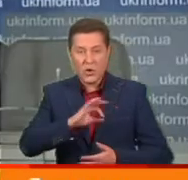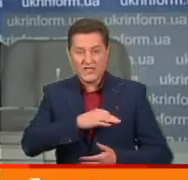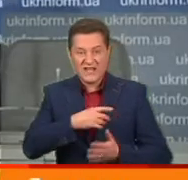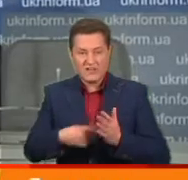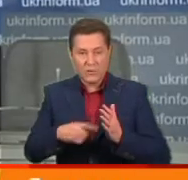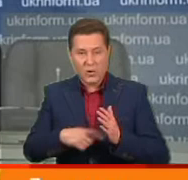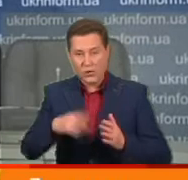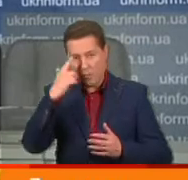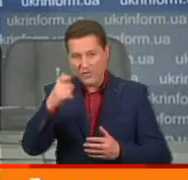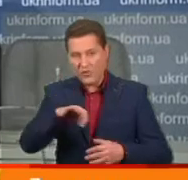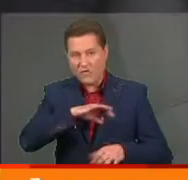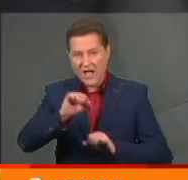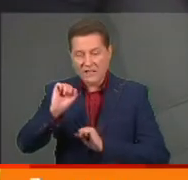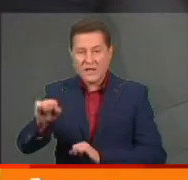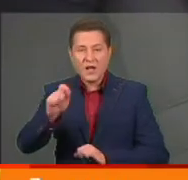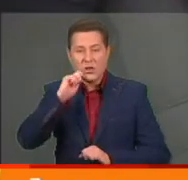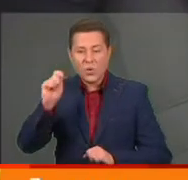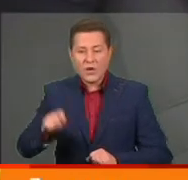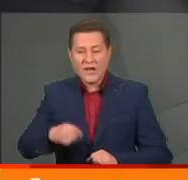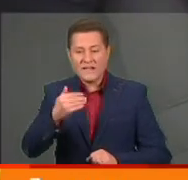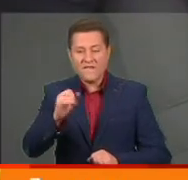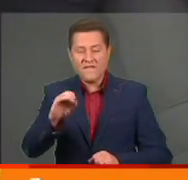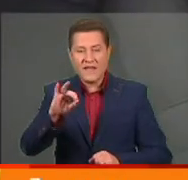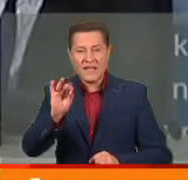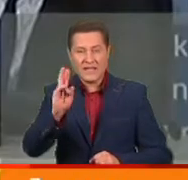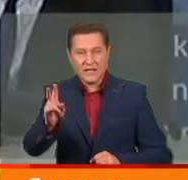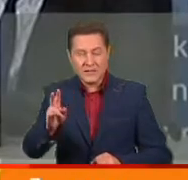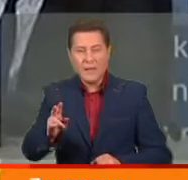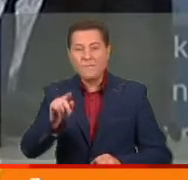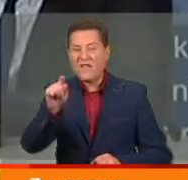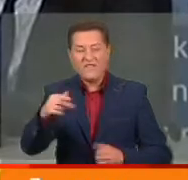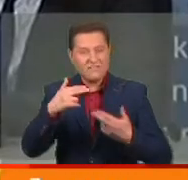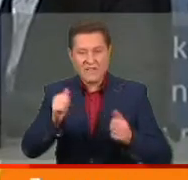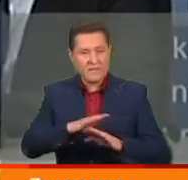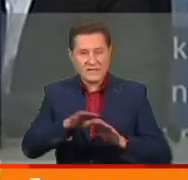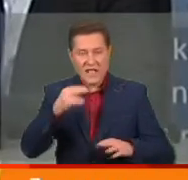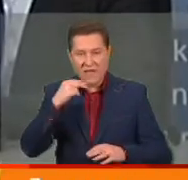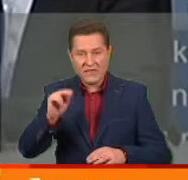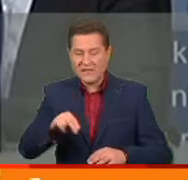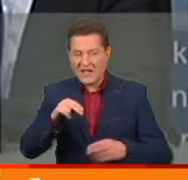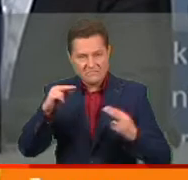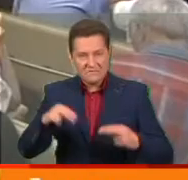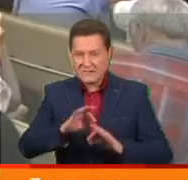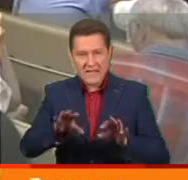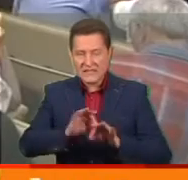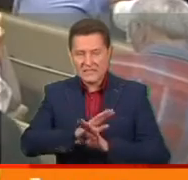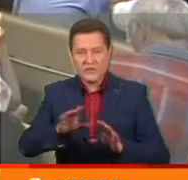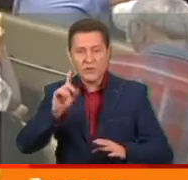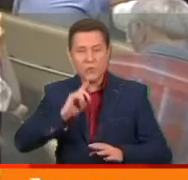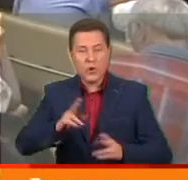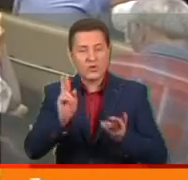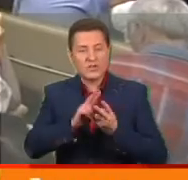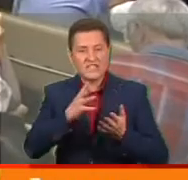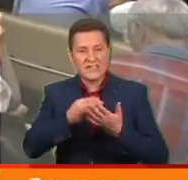повідомив адвокат українця Марк Фейгін. За його словами, Сущенко не визнає вини і не свідчитиме, аж поки зустрінеться зі